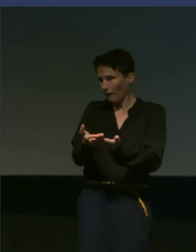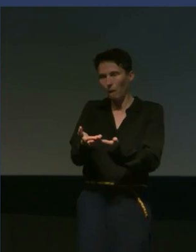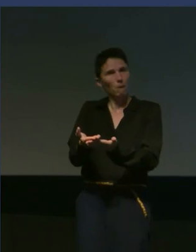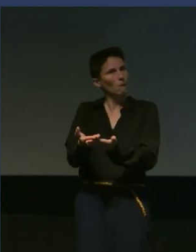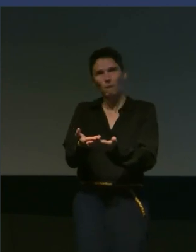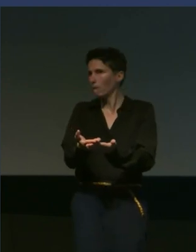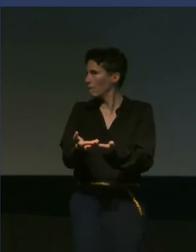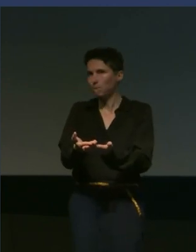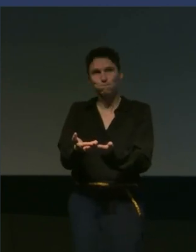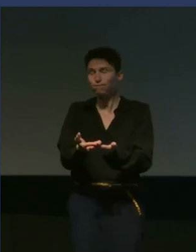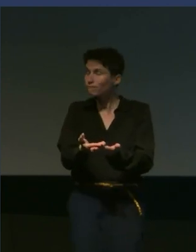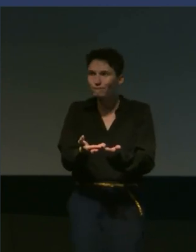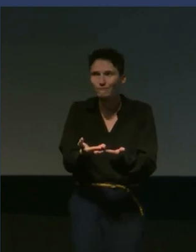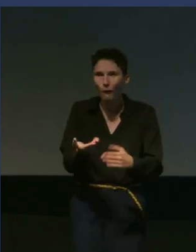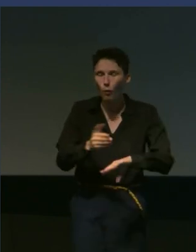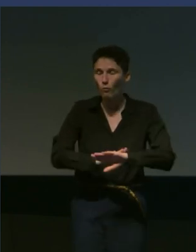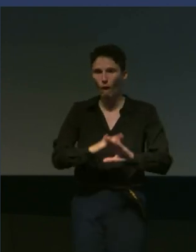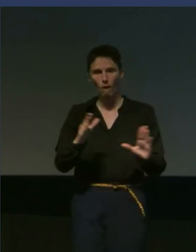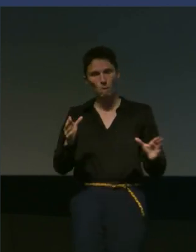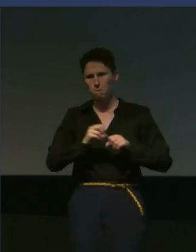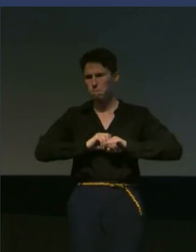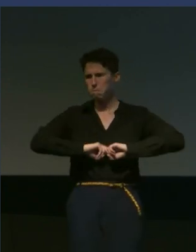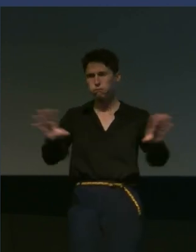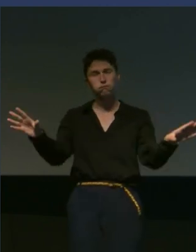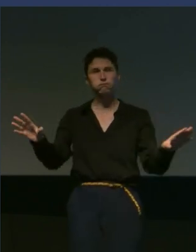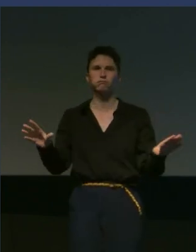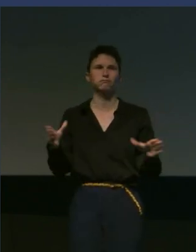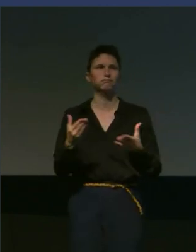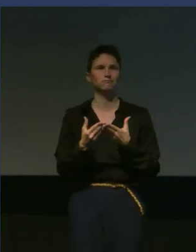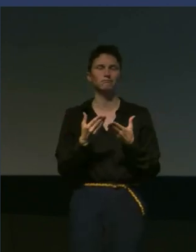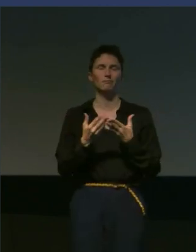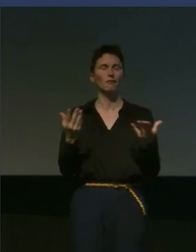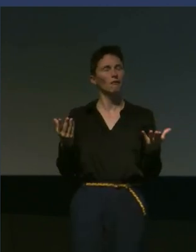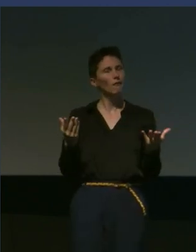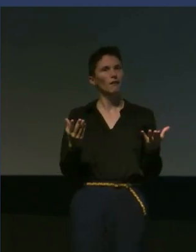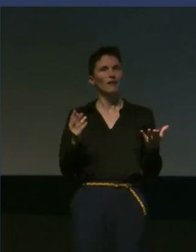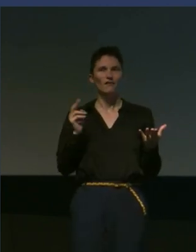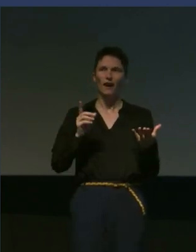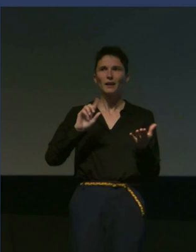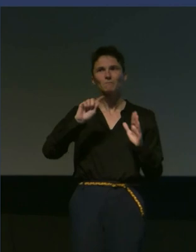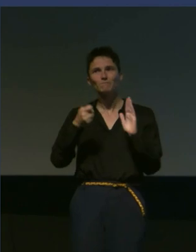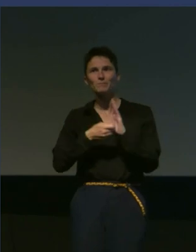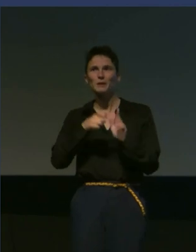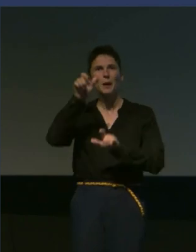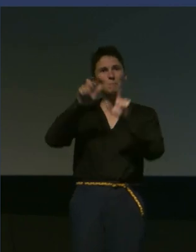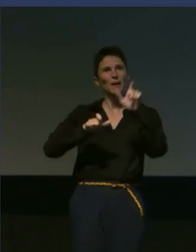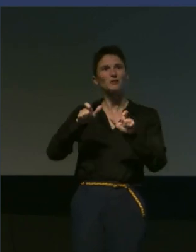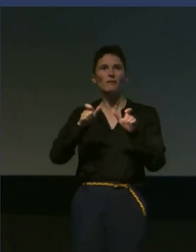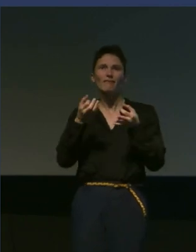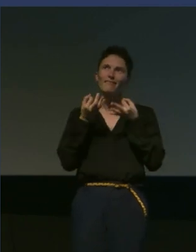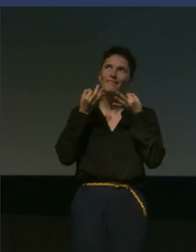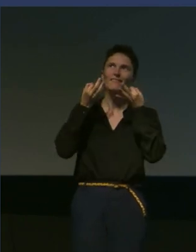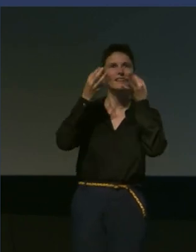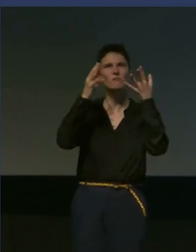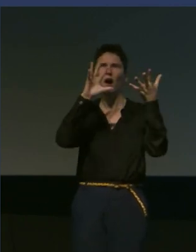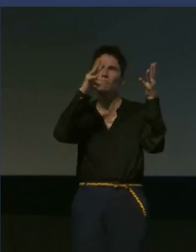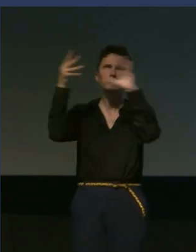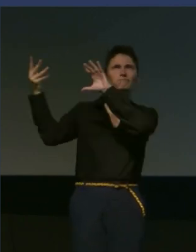impact-là. Et globalement, voilà, les retours des climato-sceptiques, parce qu'il y en a eu quand même,